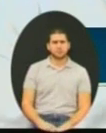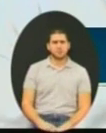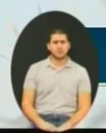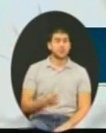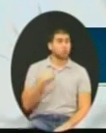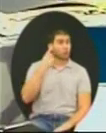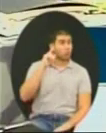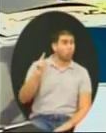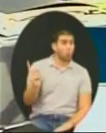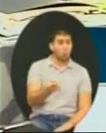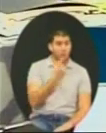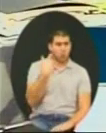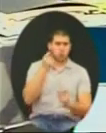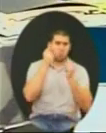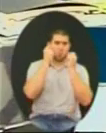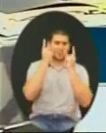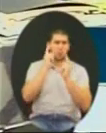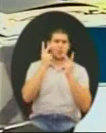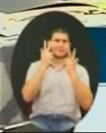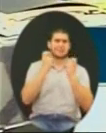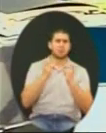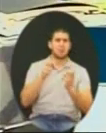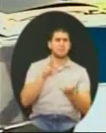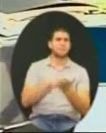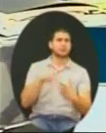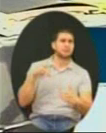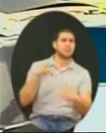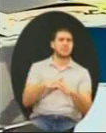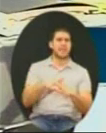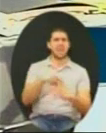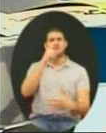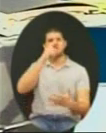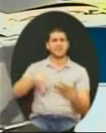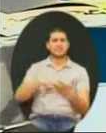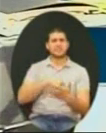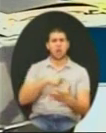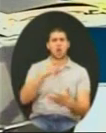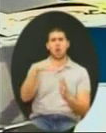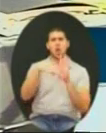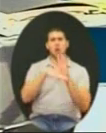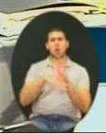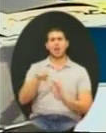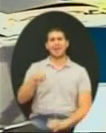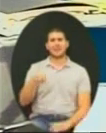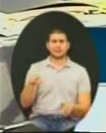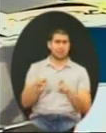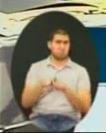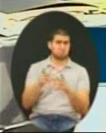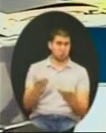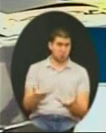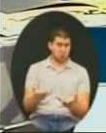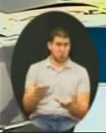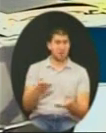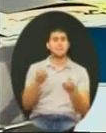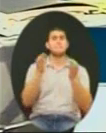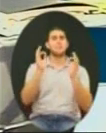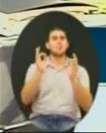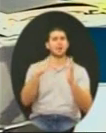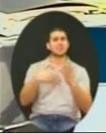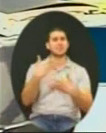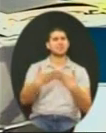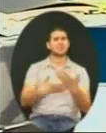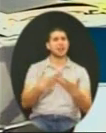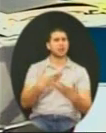אני חושב שכולנו היינו מפתעים. לא ציפינו שבגץ יתערב ויפסול חוק של הכנסת בצורה כזאת. במיוחד על